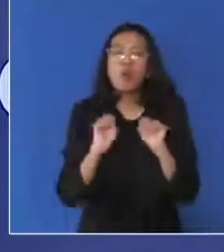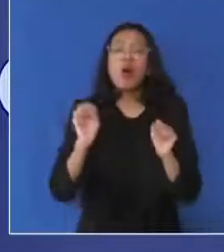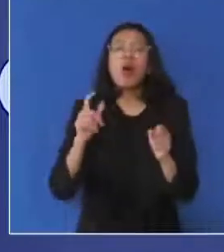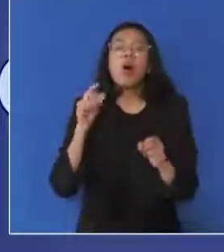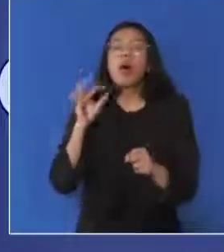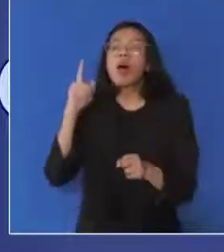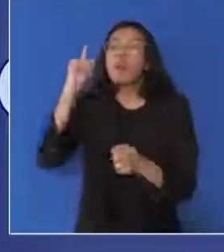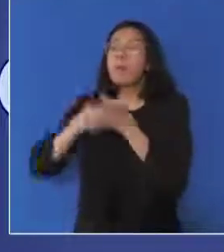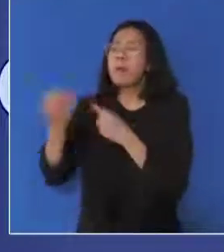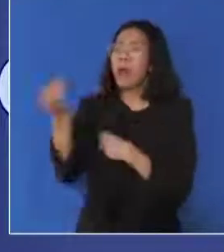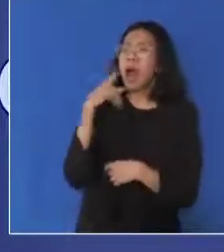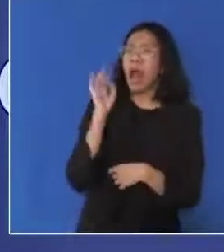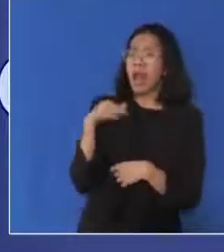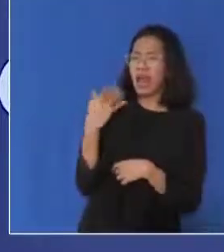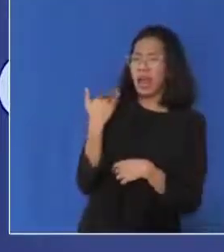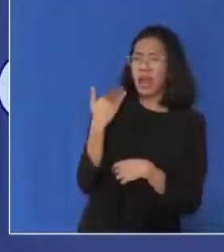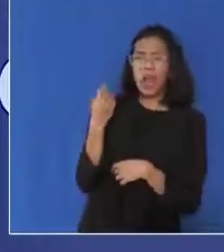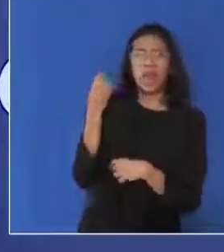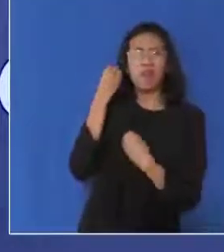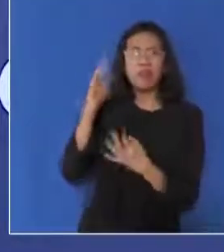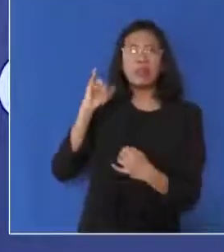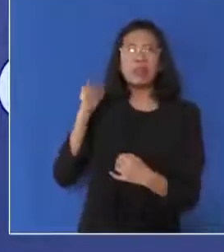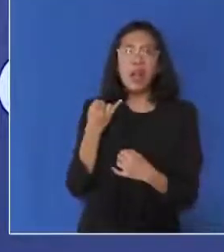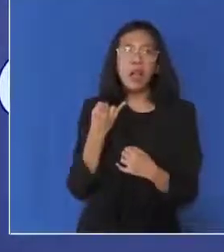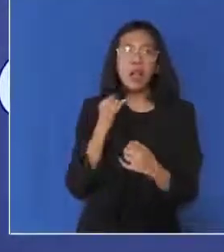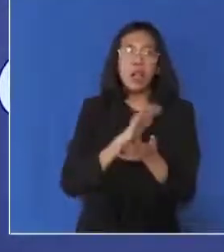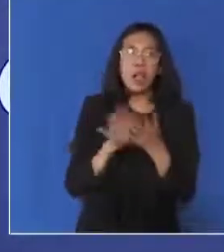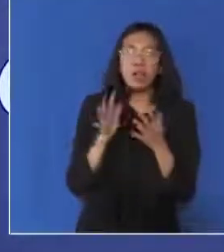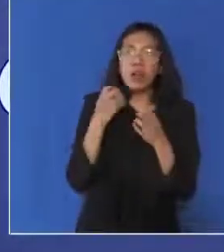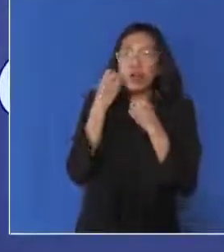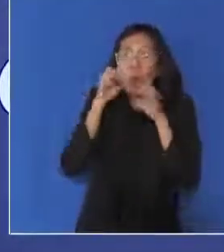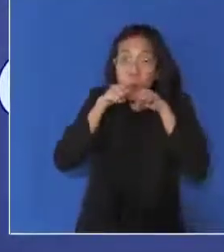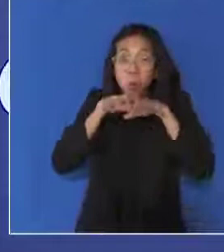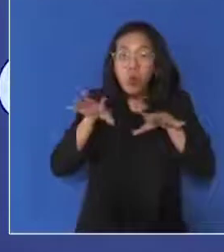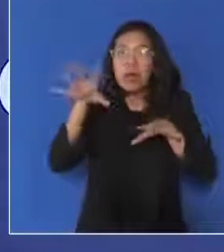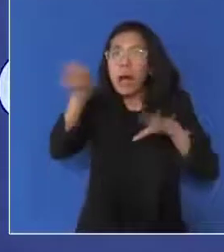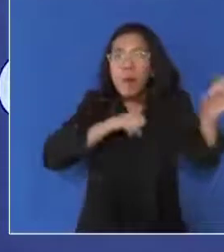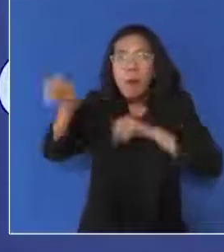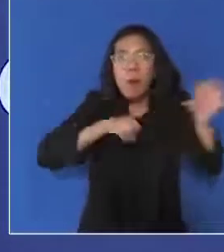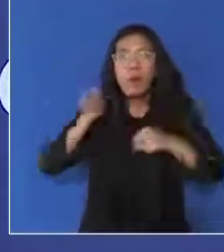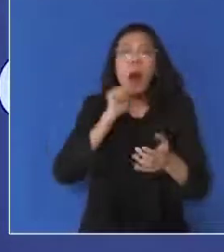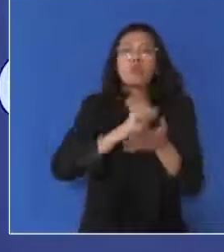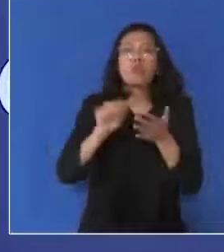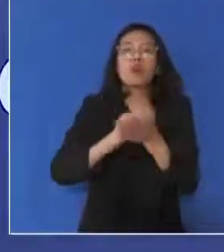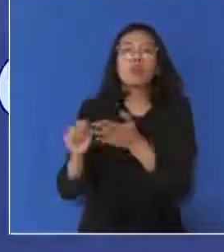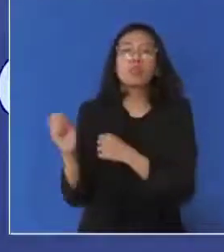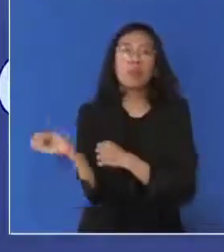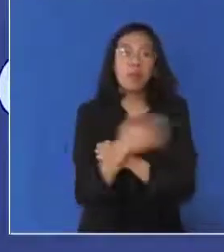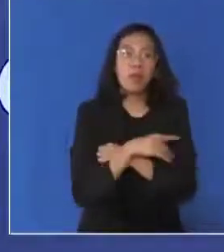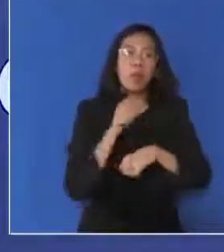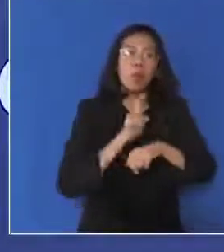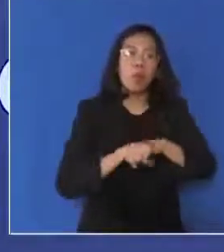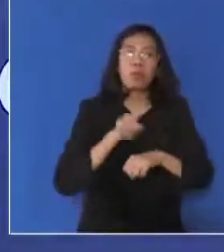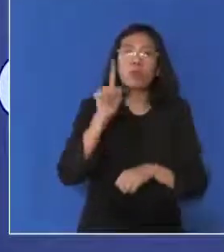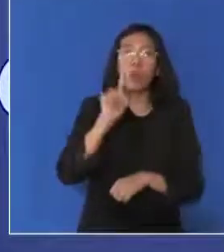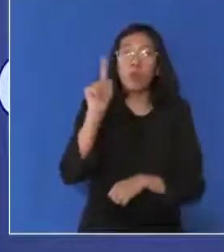temen langsung saya kalau di grup WA satu dalam waktu satu menit bisa kita tarik lagi kita dililitkan cepet mudah-mudahan dalam waktu satu menit belum dan menyebarkan